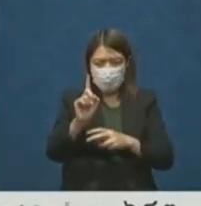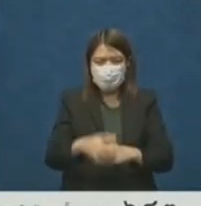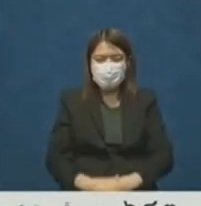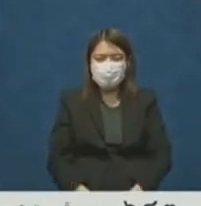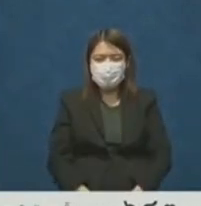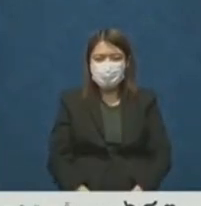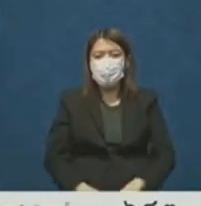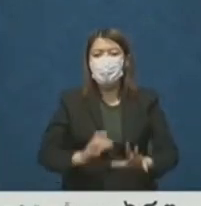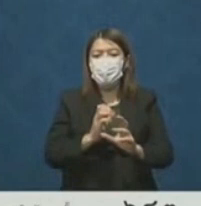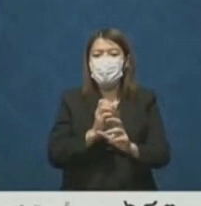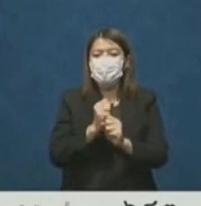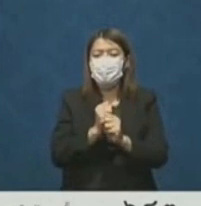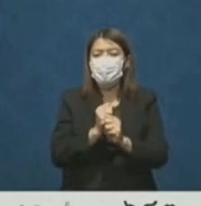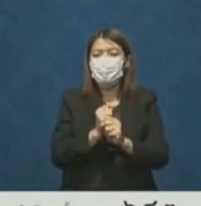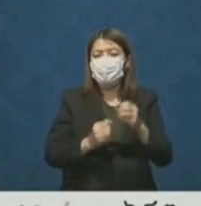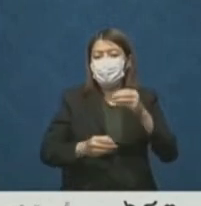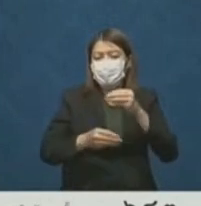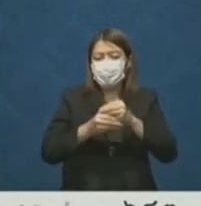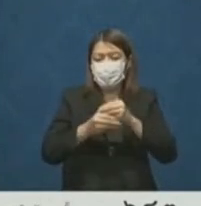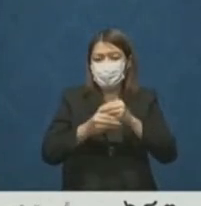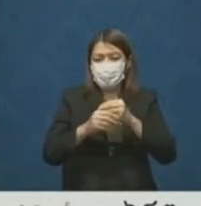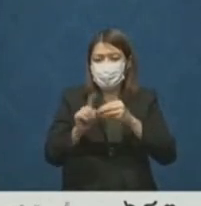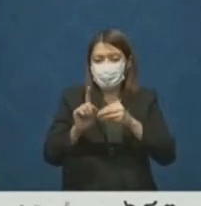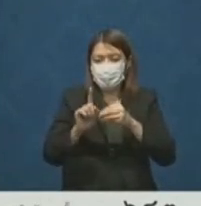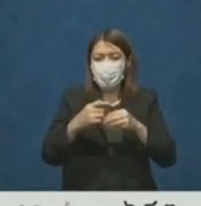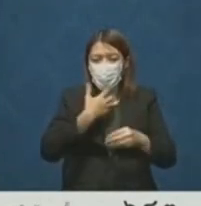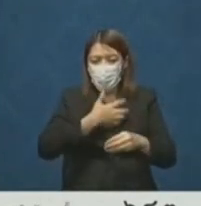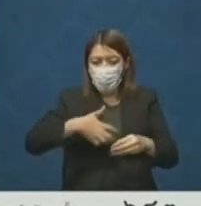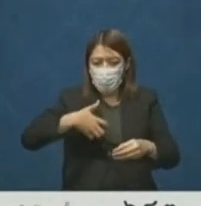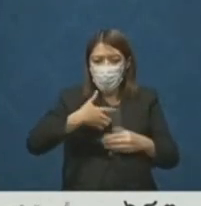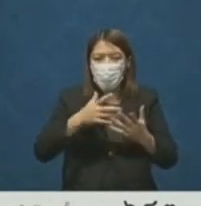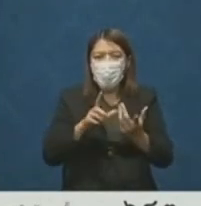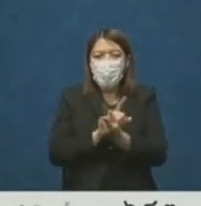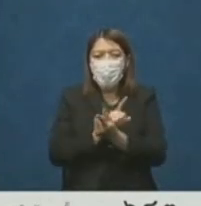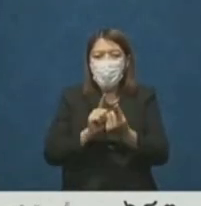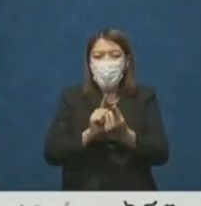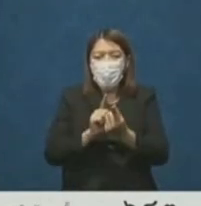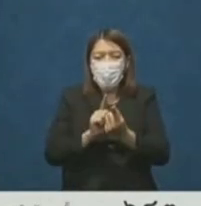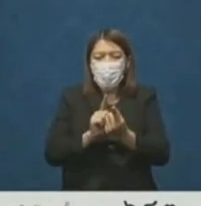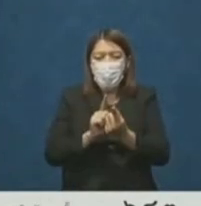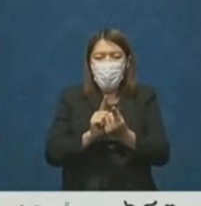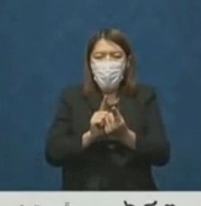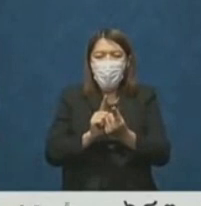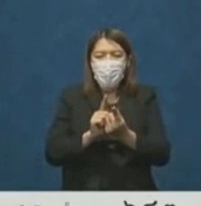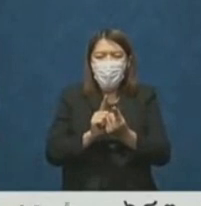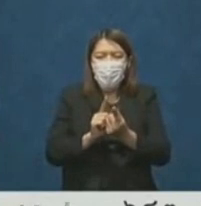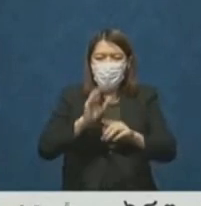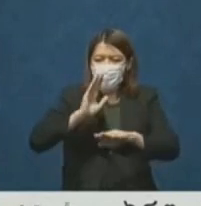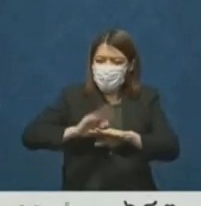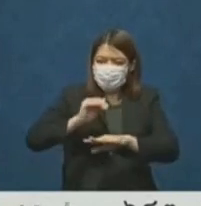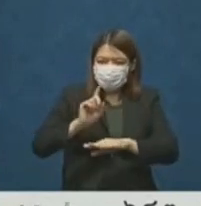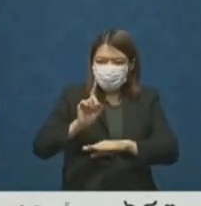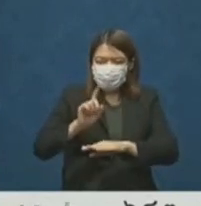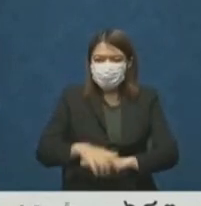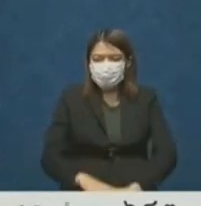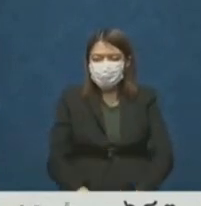างขอสรุปว่าที่เพิ่มไปก็ไปเพิ่มเรื่องของอารมณ์สังคมเข้าไปด้วยไปเพิ่มเติม